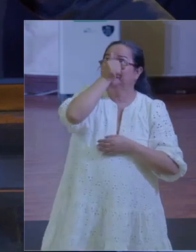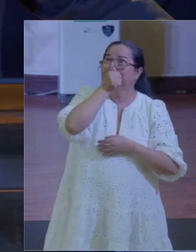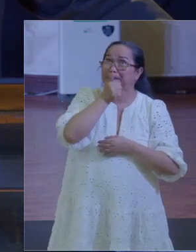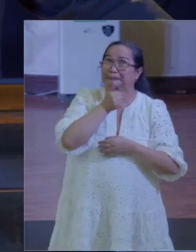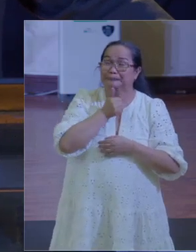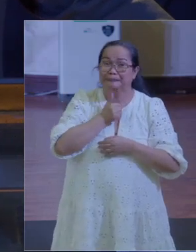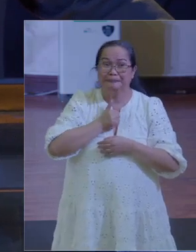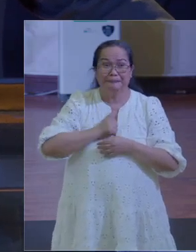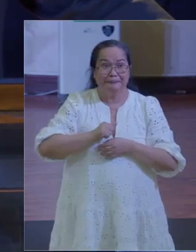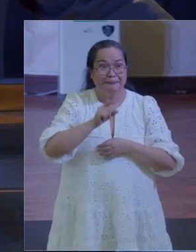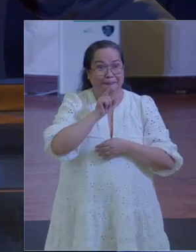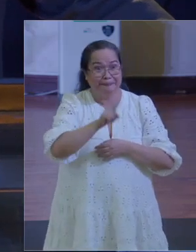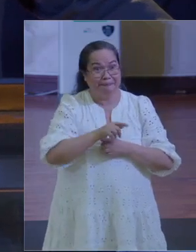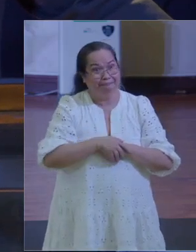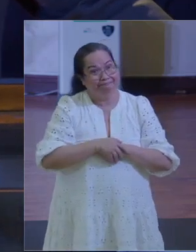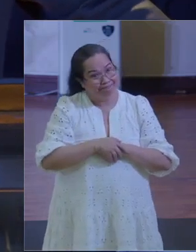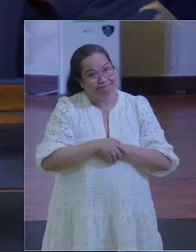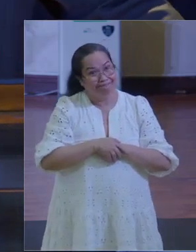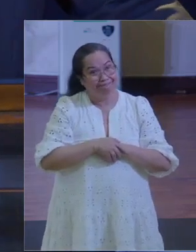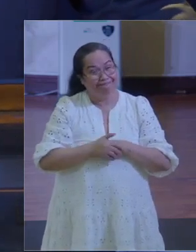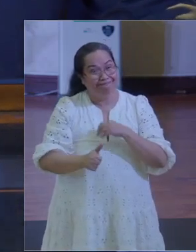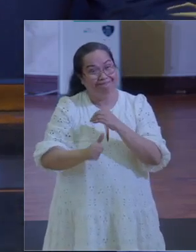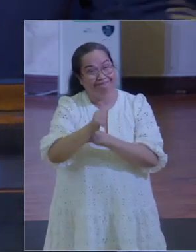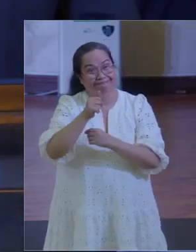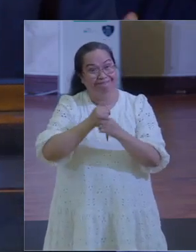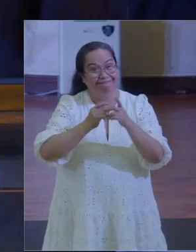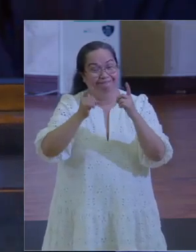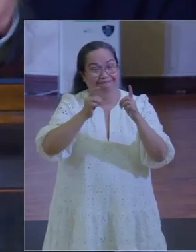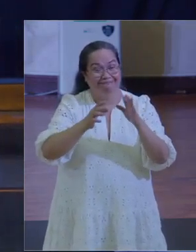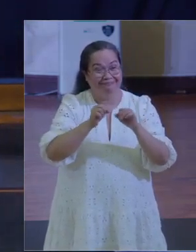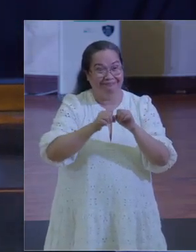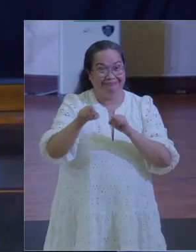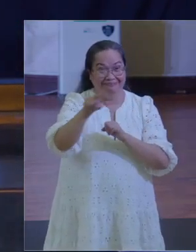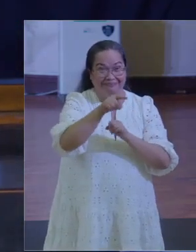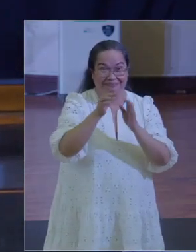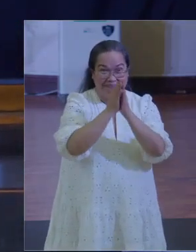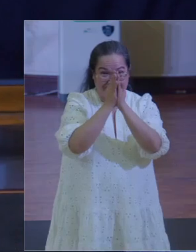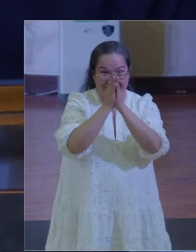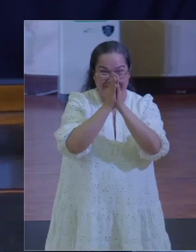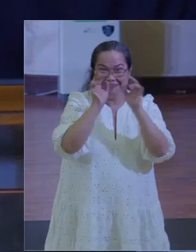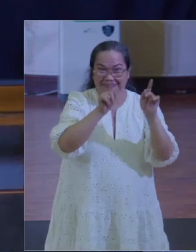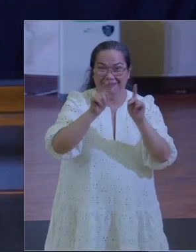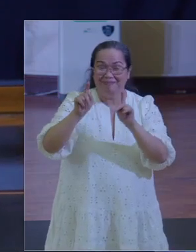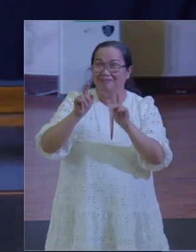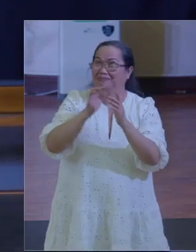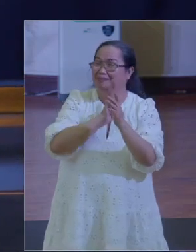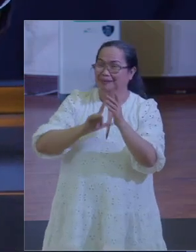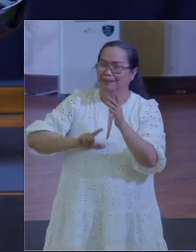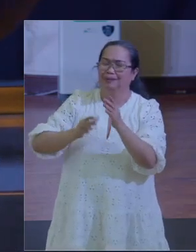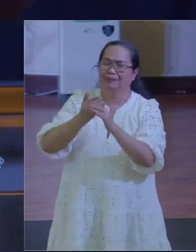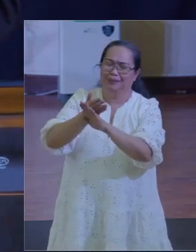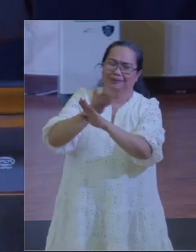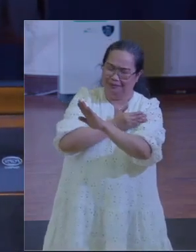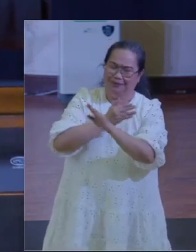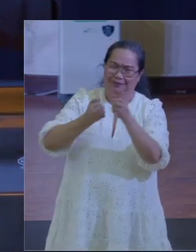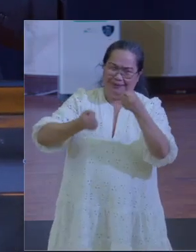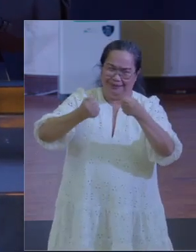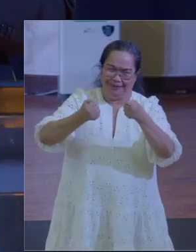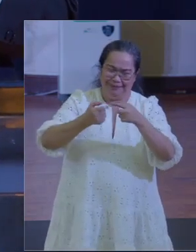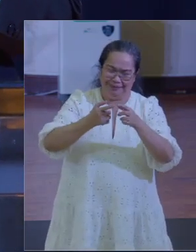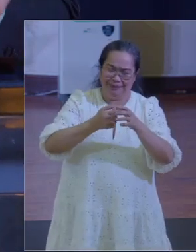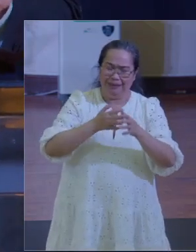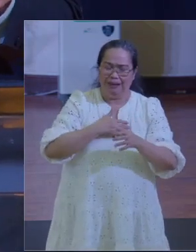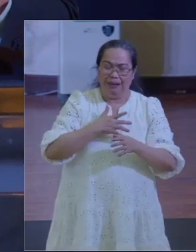pasensyado sa mga reckless driver. Yan. Kaya pag nag-pray ka na, medyo handa ka na. So, nag-cut sa'yo,